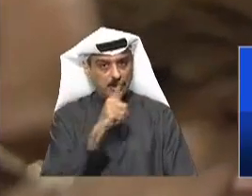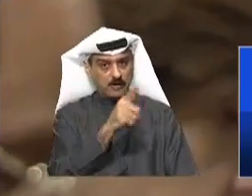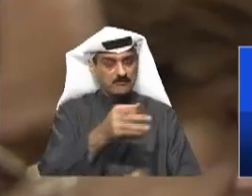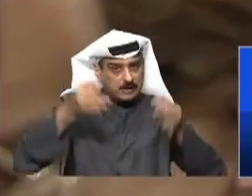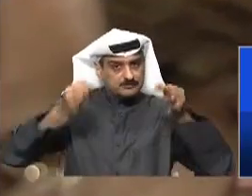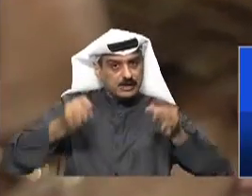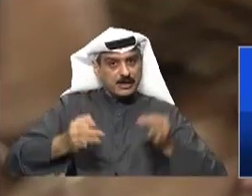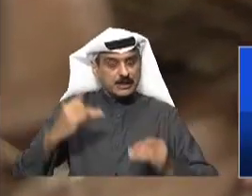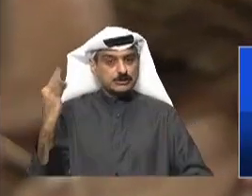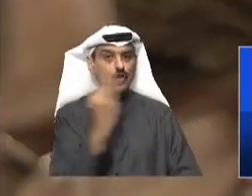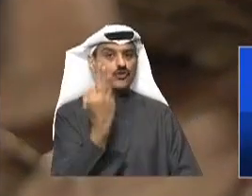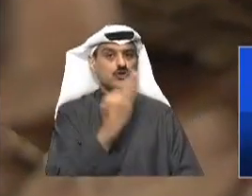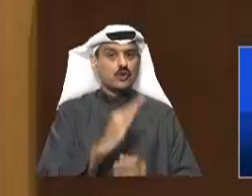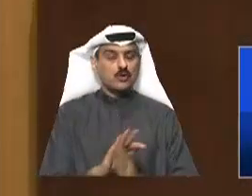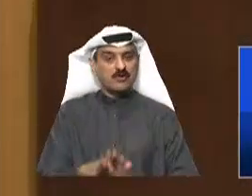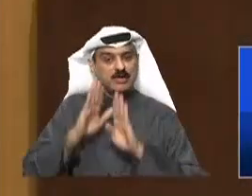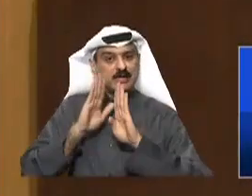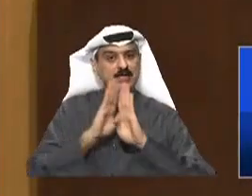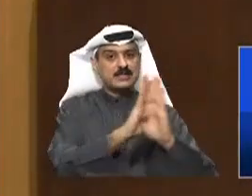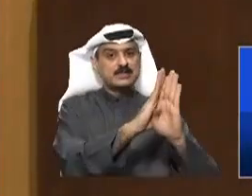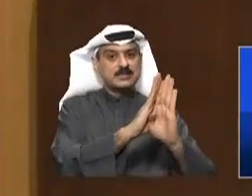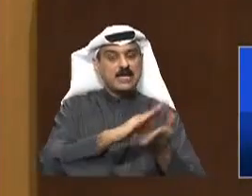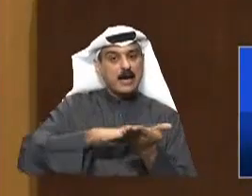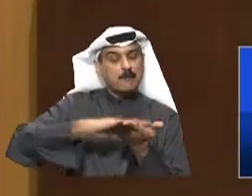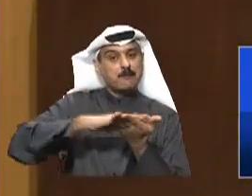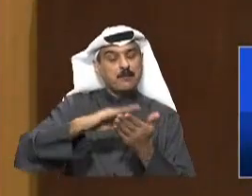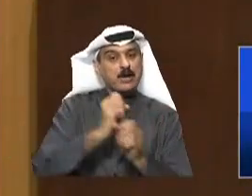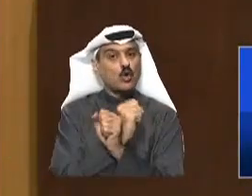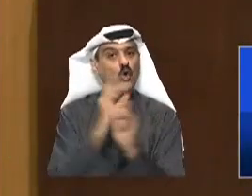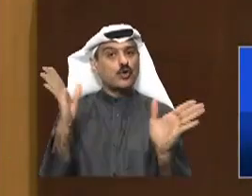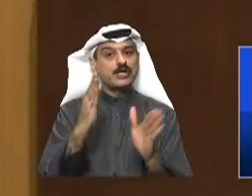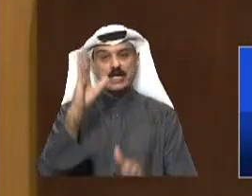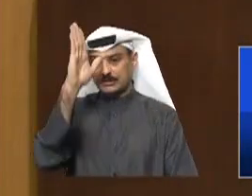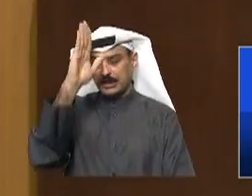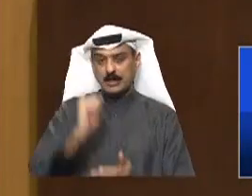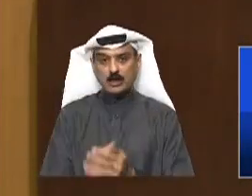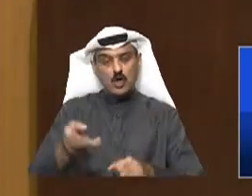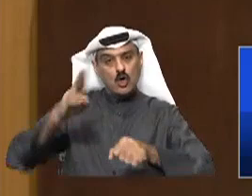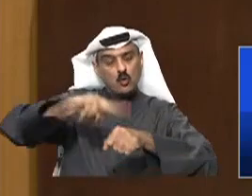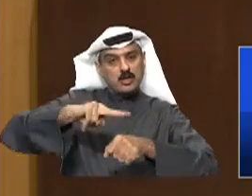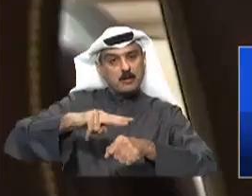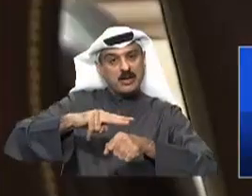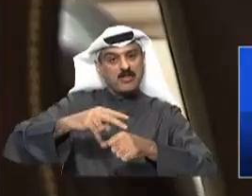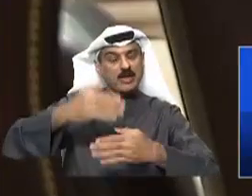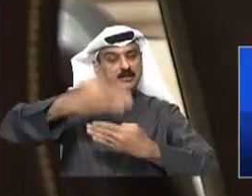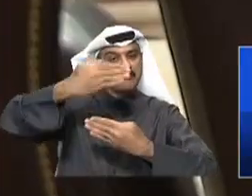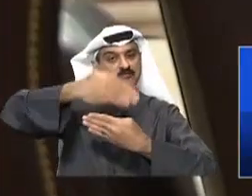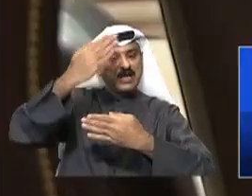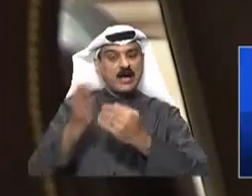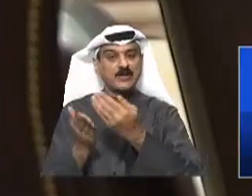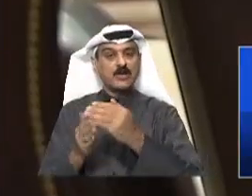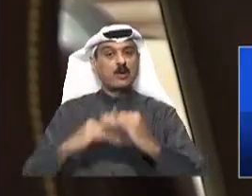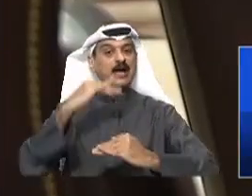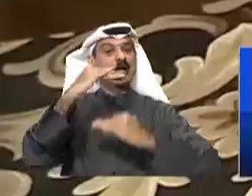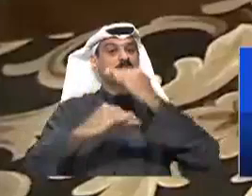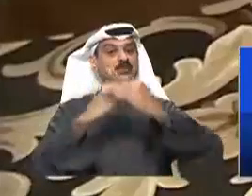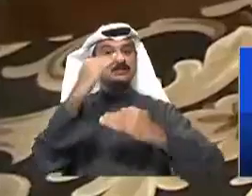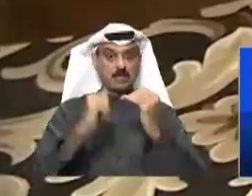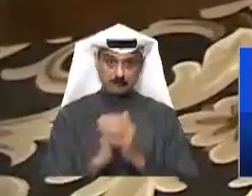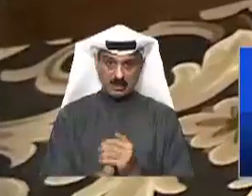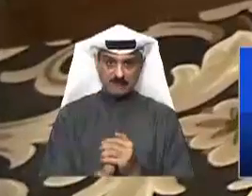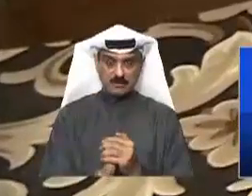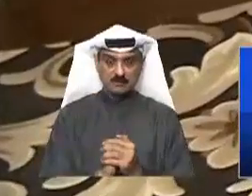ركزت على ضرورة دعم سيادة العراق واقتصاده وجهود إعادة الإعمار والتنمية، كلمات طغت